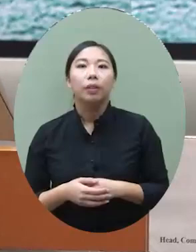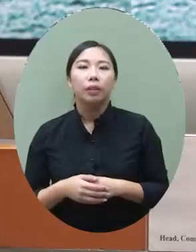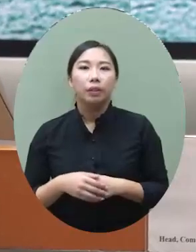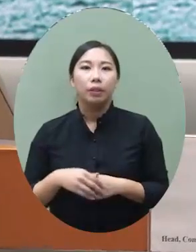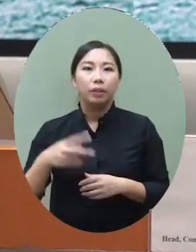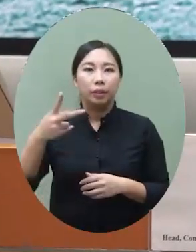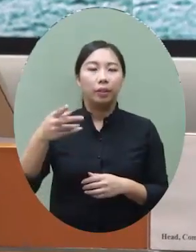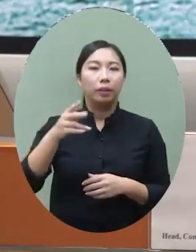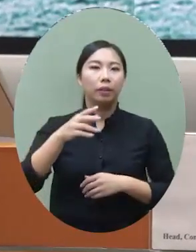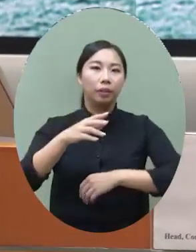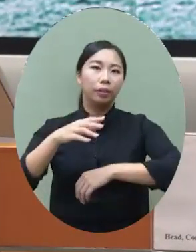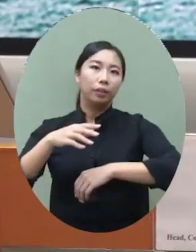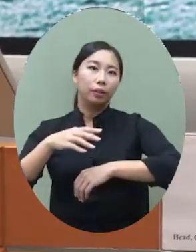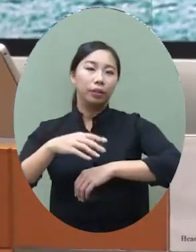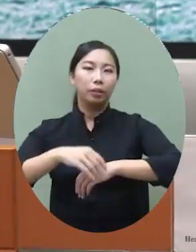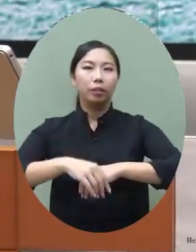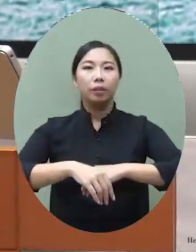位。